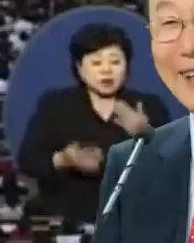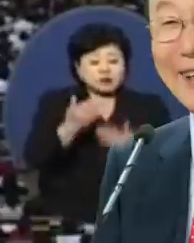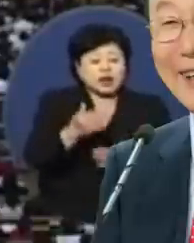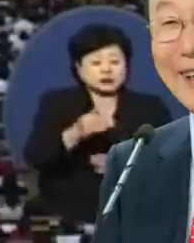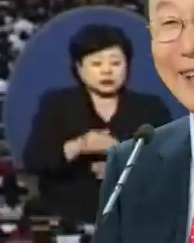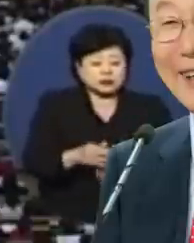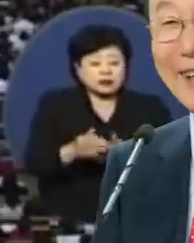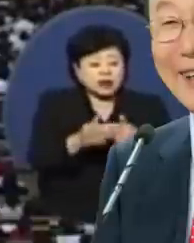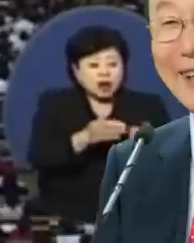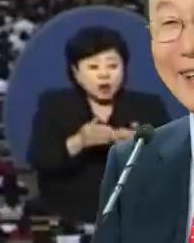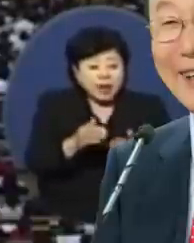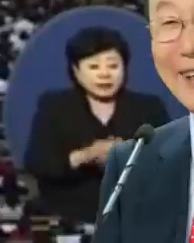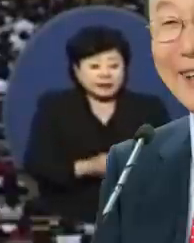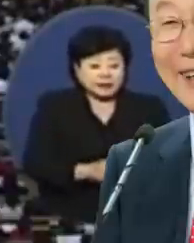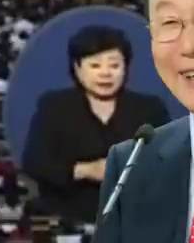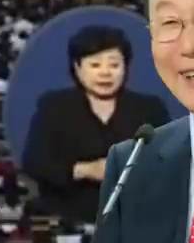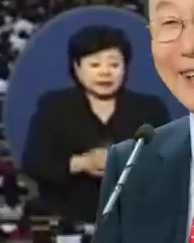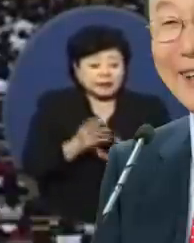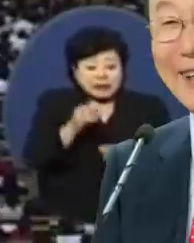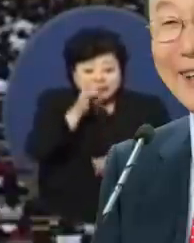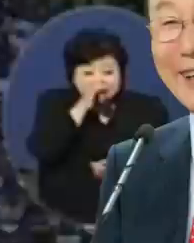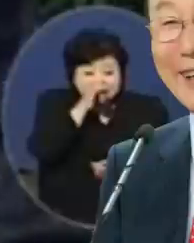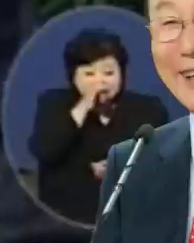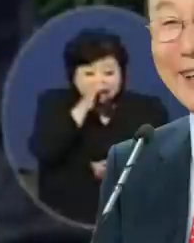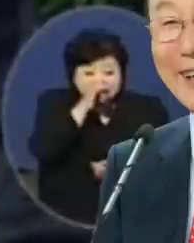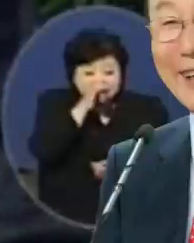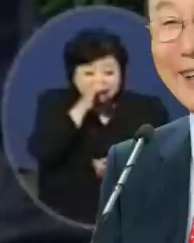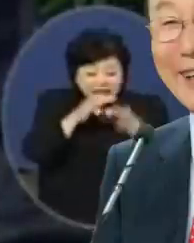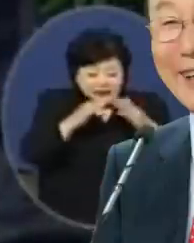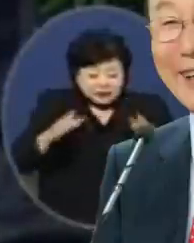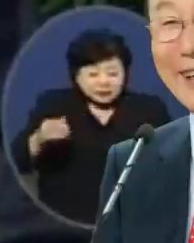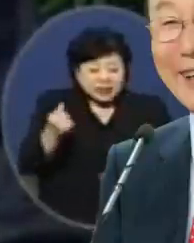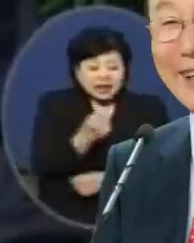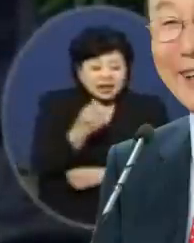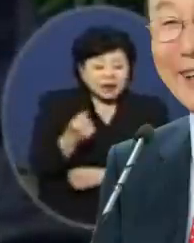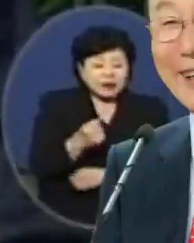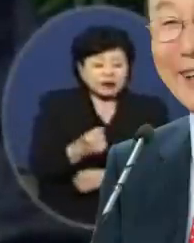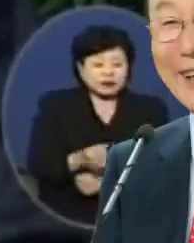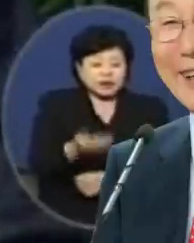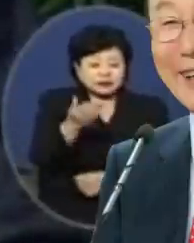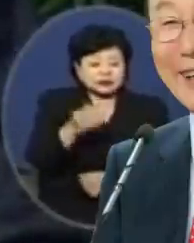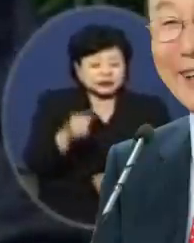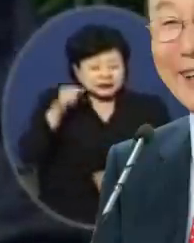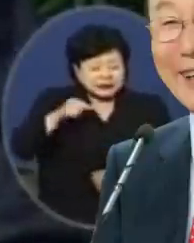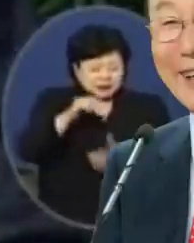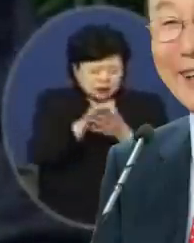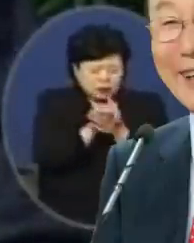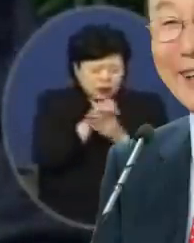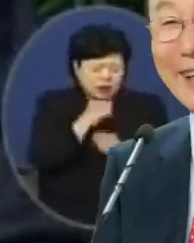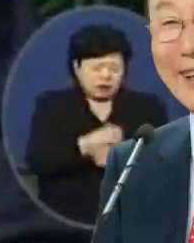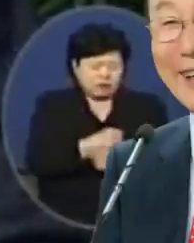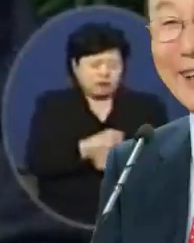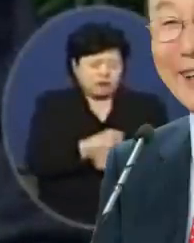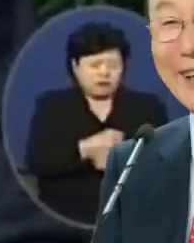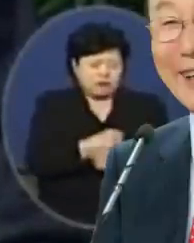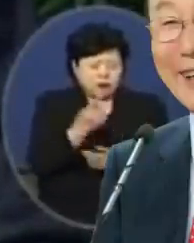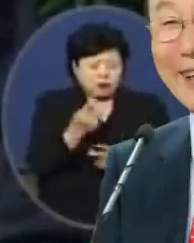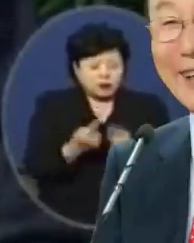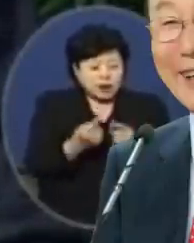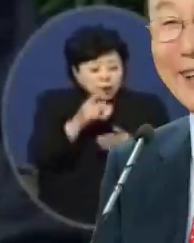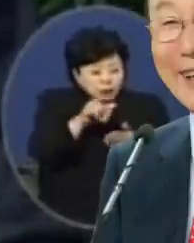불광동에서 체험이 많은데 천막 아래 가만히 위에 앉아서 새벽기도 하고